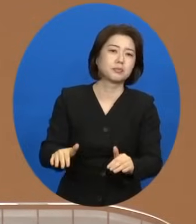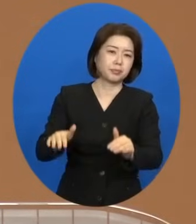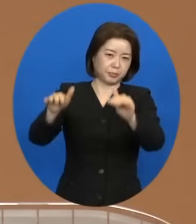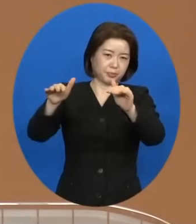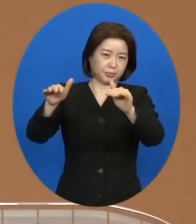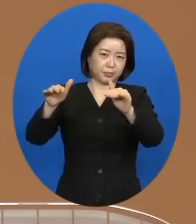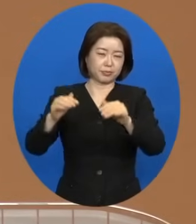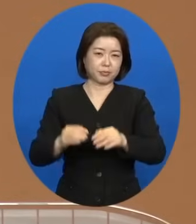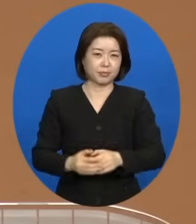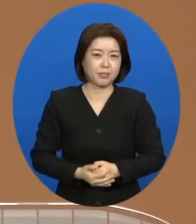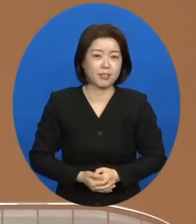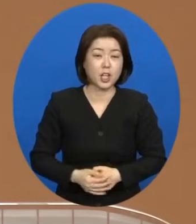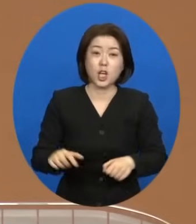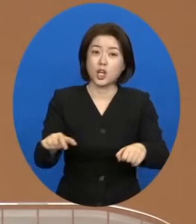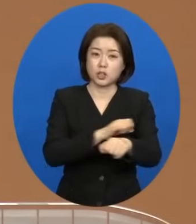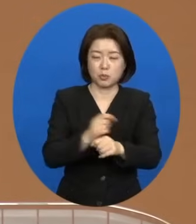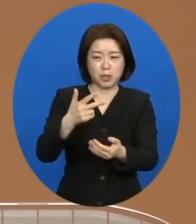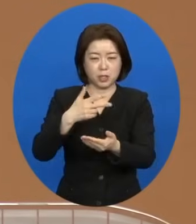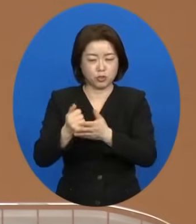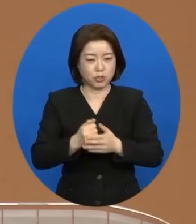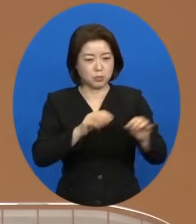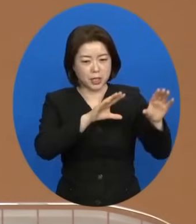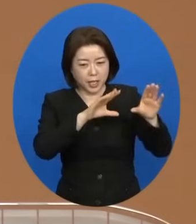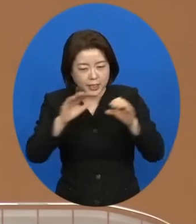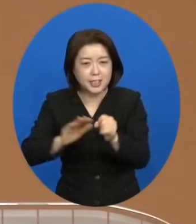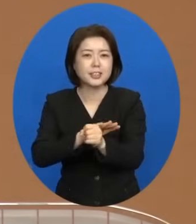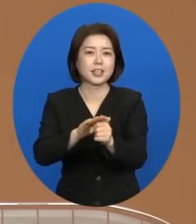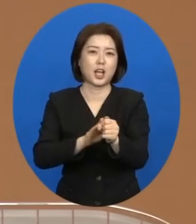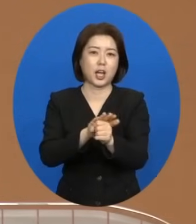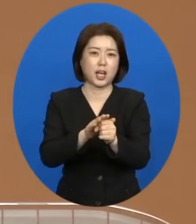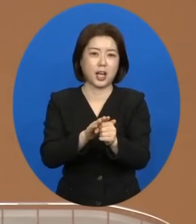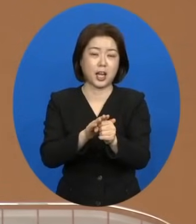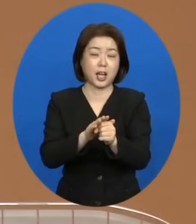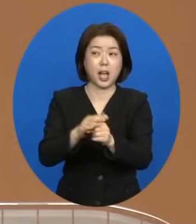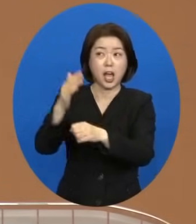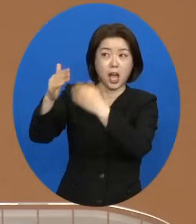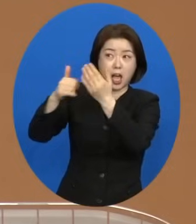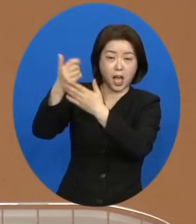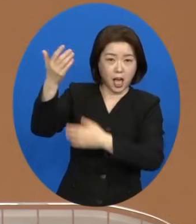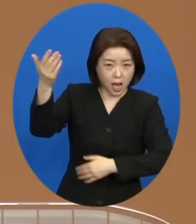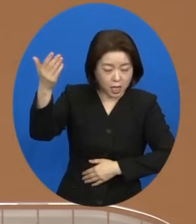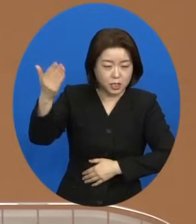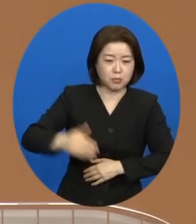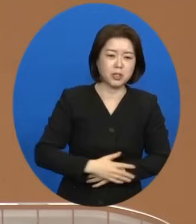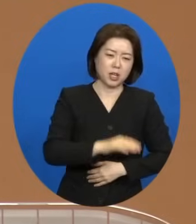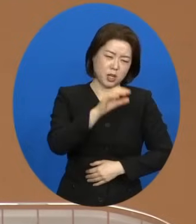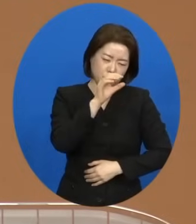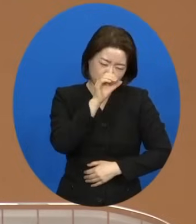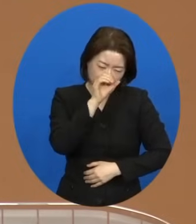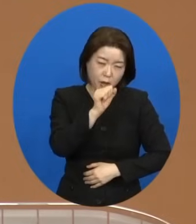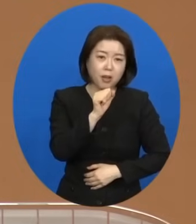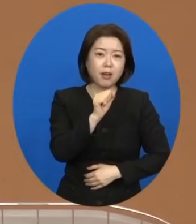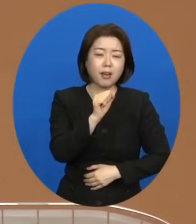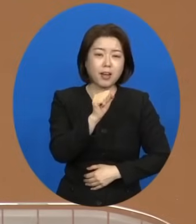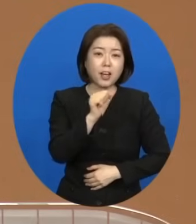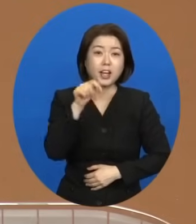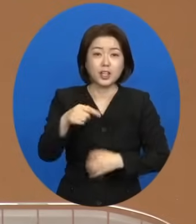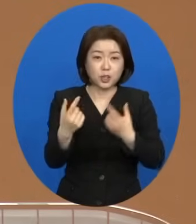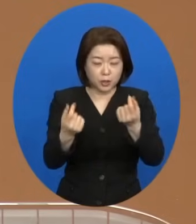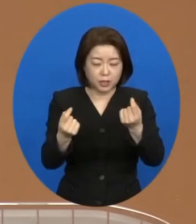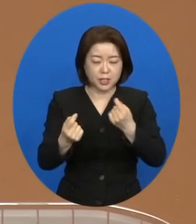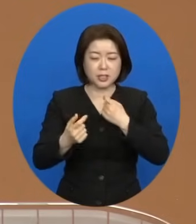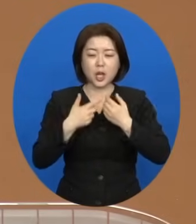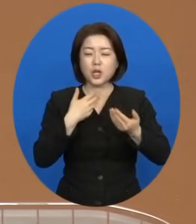있어요 특별히 주님은 인자하시고 주님은 선하시다라고 하는 것을